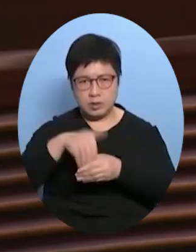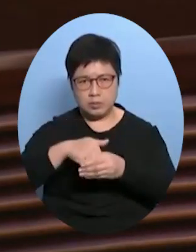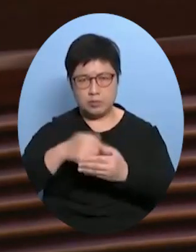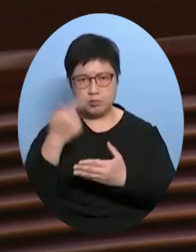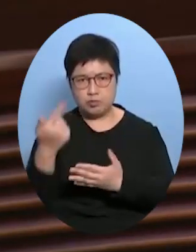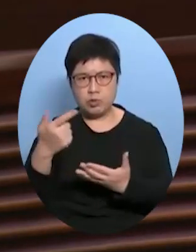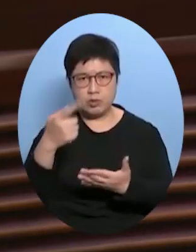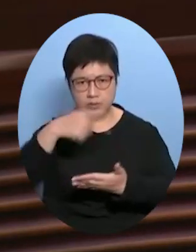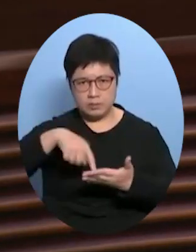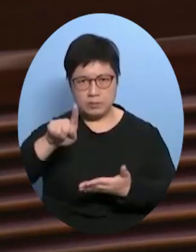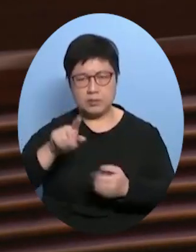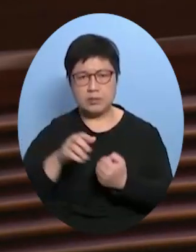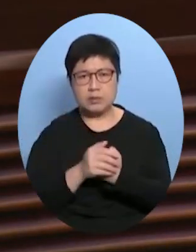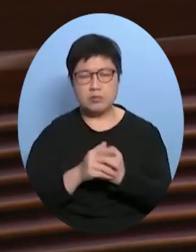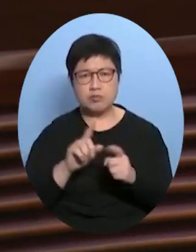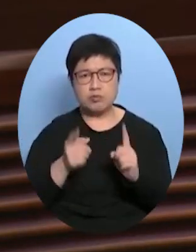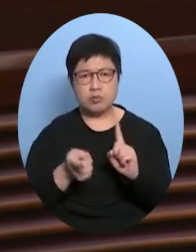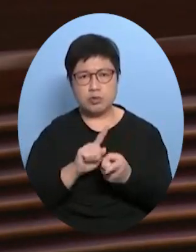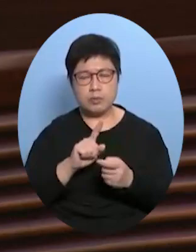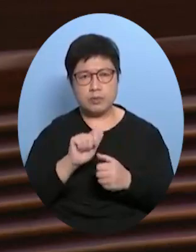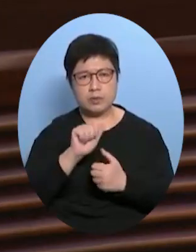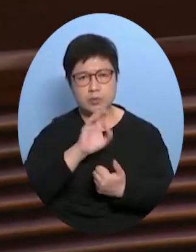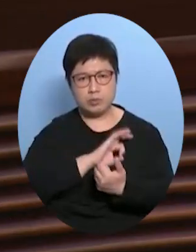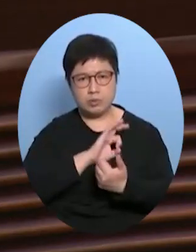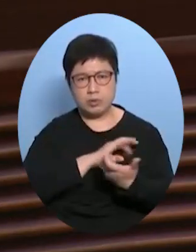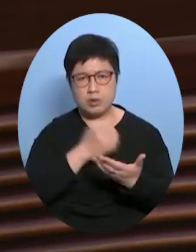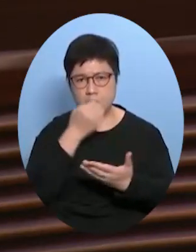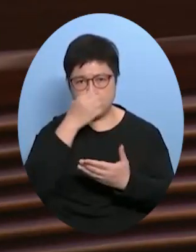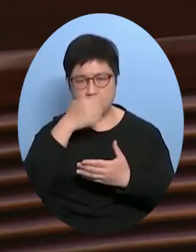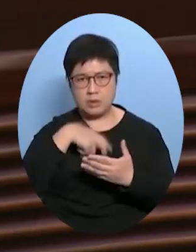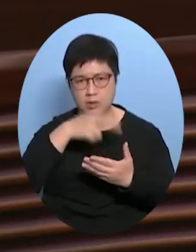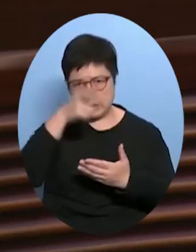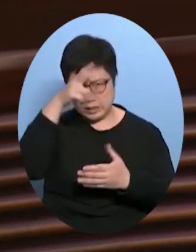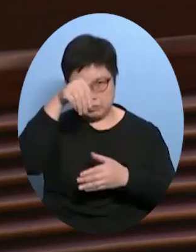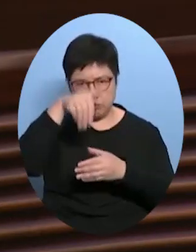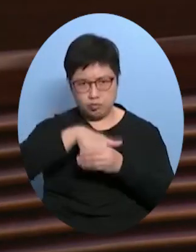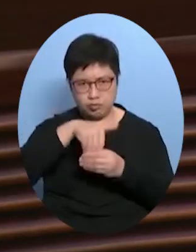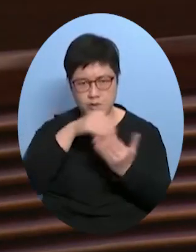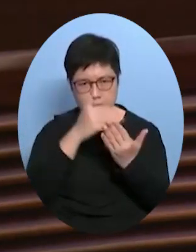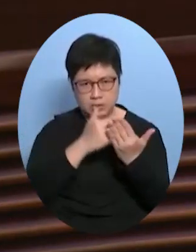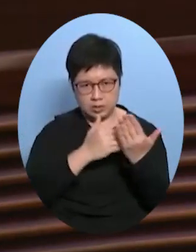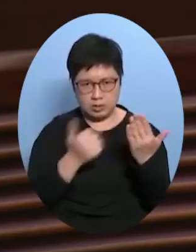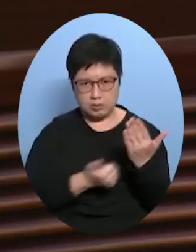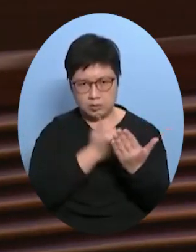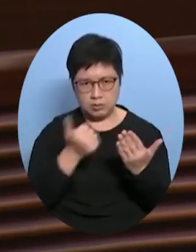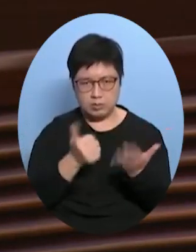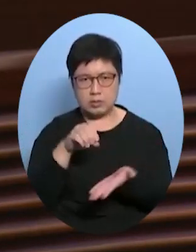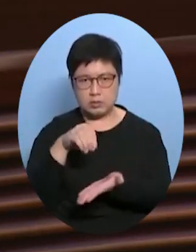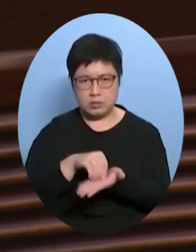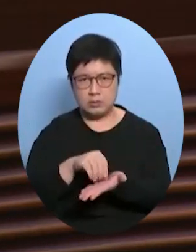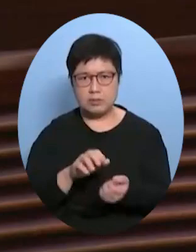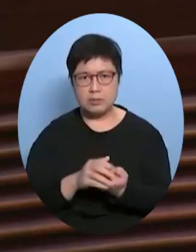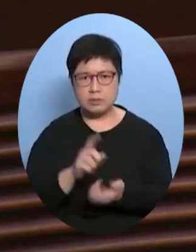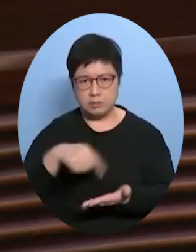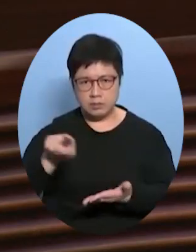《全國人民代表大會關於完善香港特別行政區選舉制度的決定》。政治